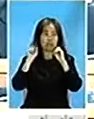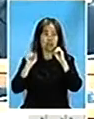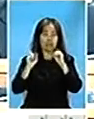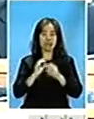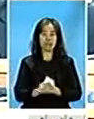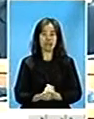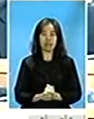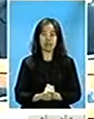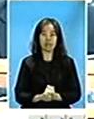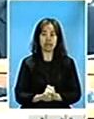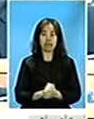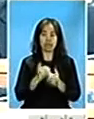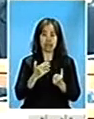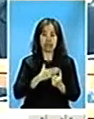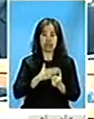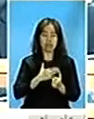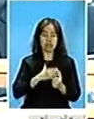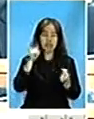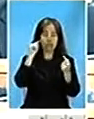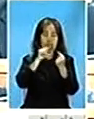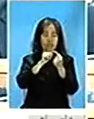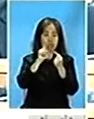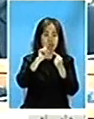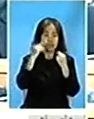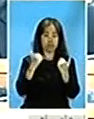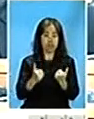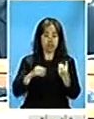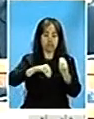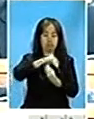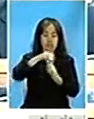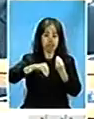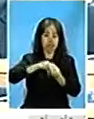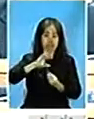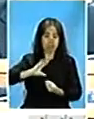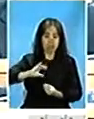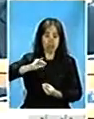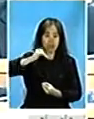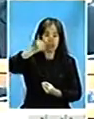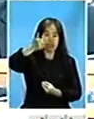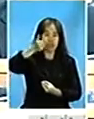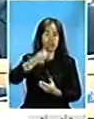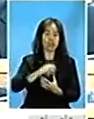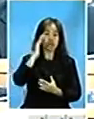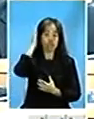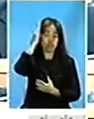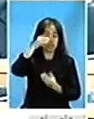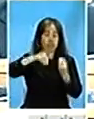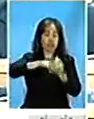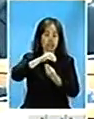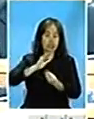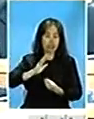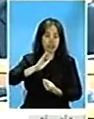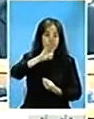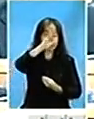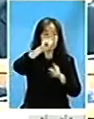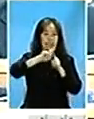ราะฉะนั้นเนี่ยผมต้องการชี้ให้เห็นว่าวันนี้เศรษฐกิจฟื้นตัวแล้วแนวโน้มเนี่ยมันจะดีขึ้นเรื่อย